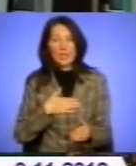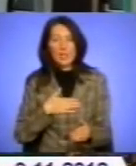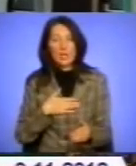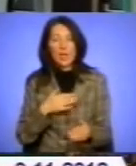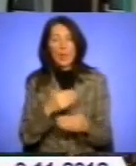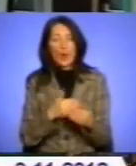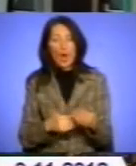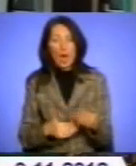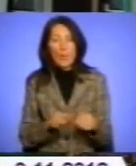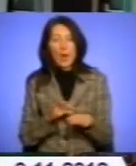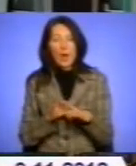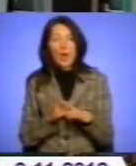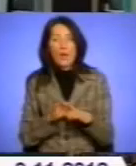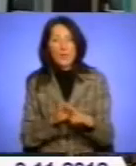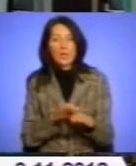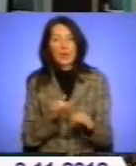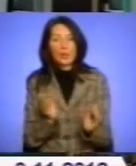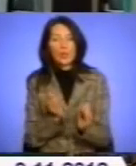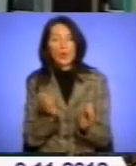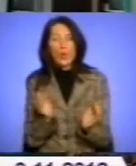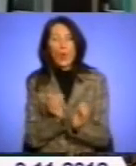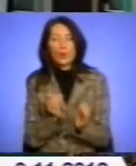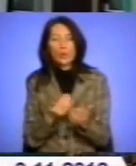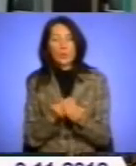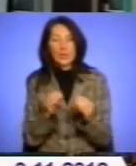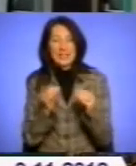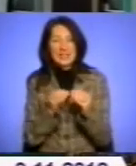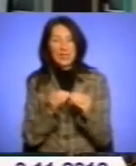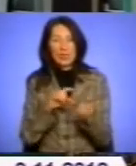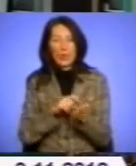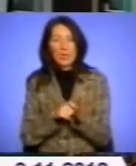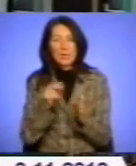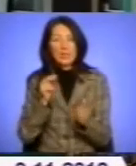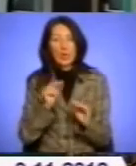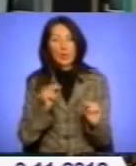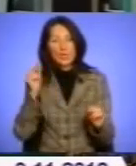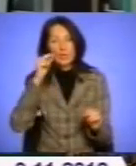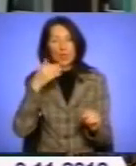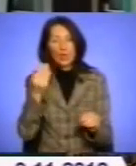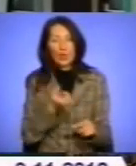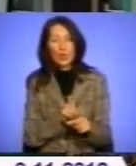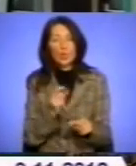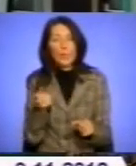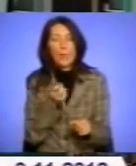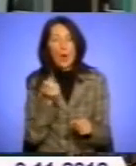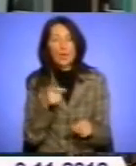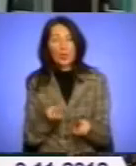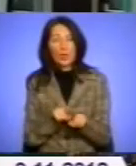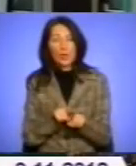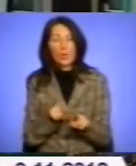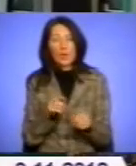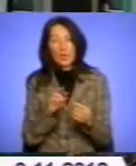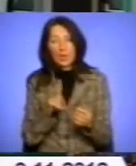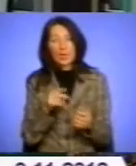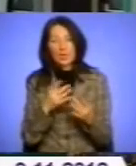наша програма вела його дуже коротко. І, наприклад, у 10 класі учні вивчають його так дуже мало, так само, як Щоголева і